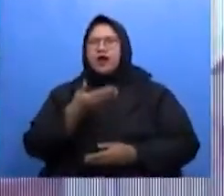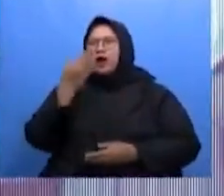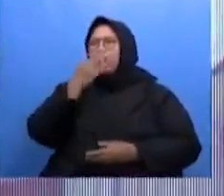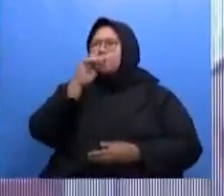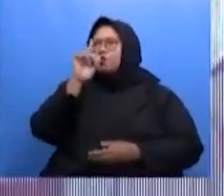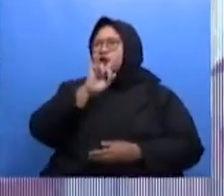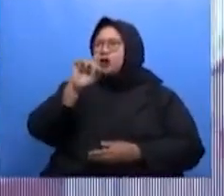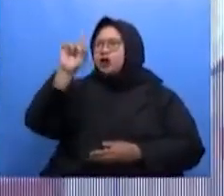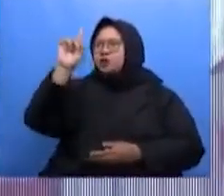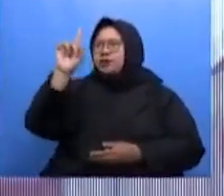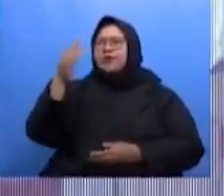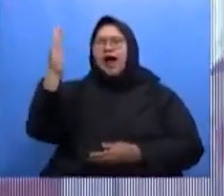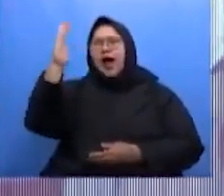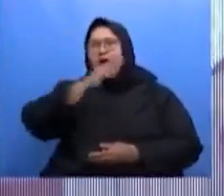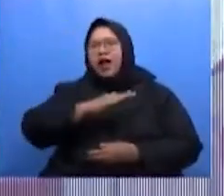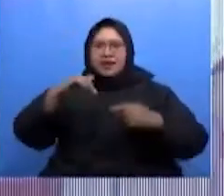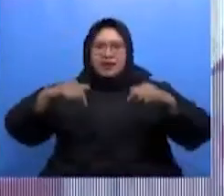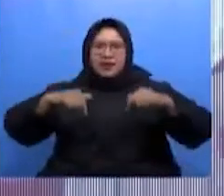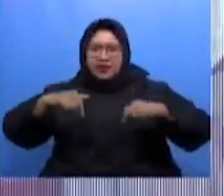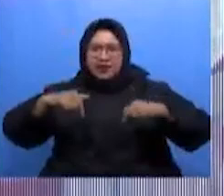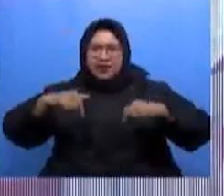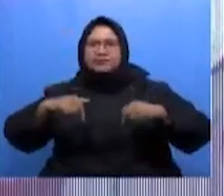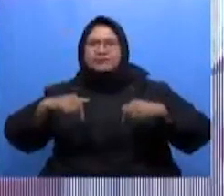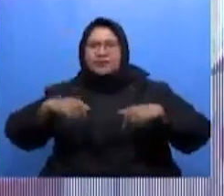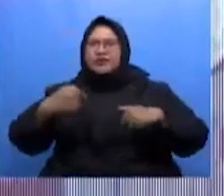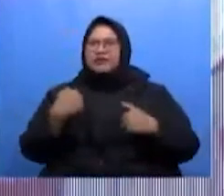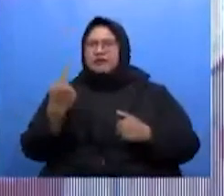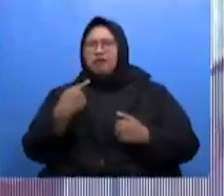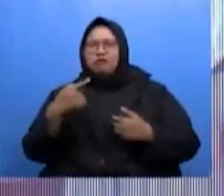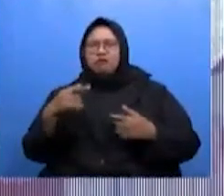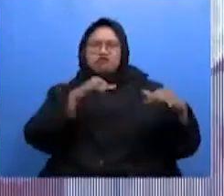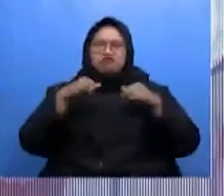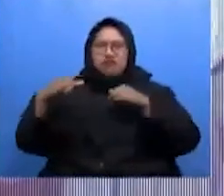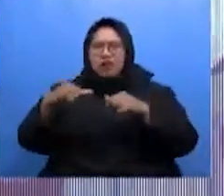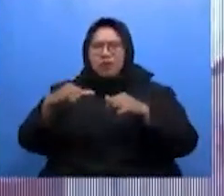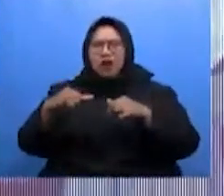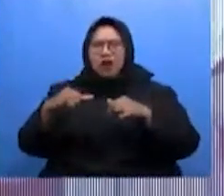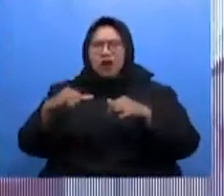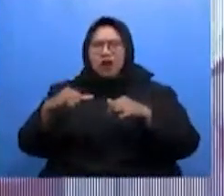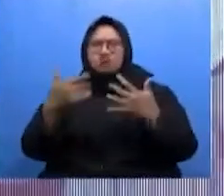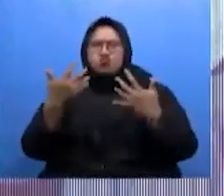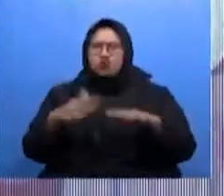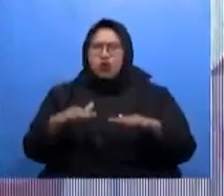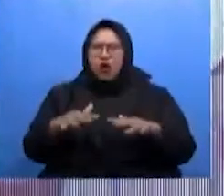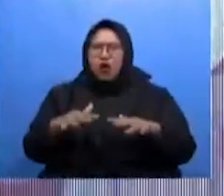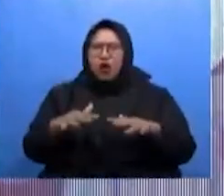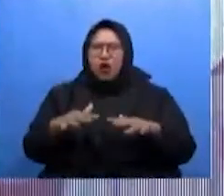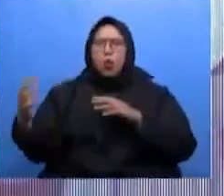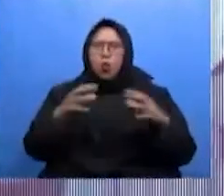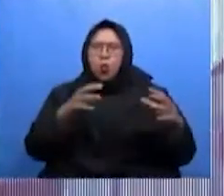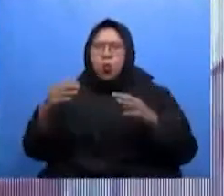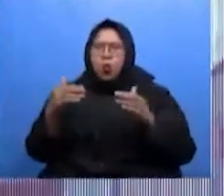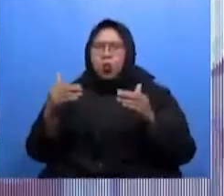rabbil alamin hari ini sekali lagi kita bersama-sama telah melalui tahapan-tahapan dan